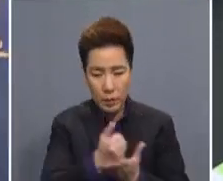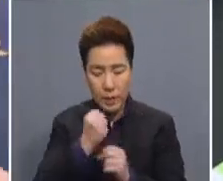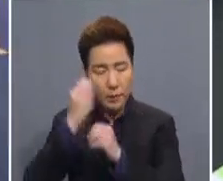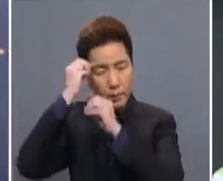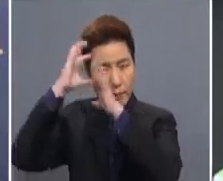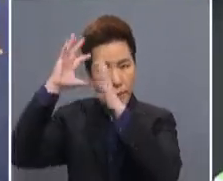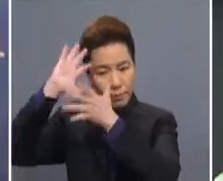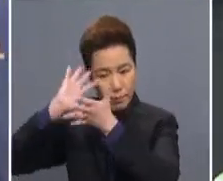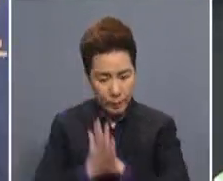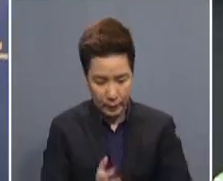ผู้กระทำได้เดี๋ยวต้องพัฒนาต่อไปอย่างนี้แหละ